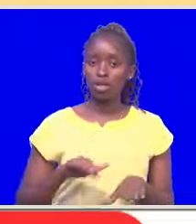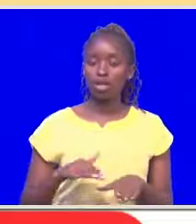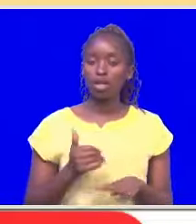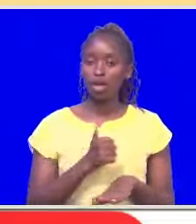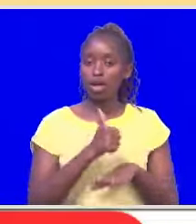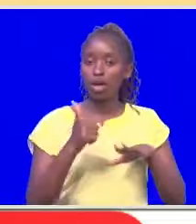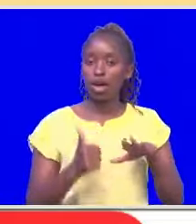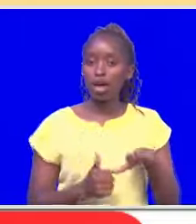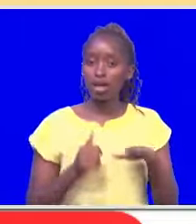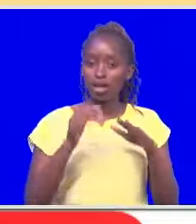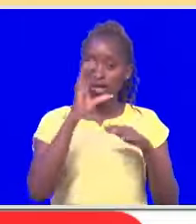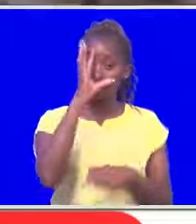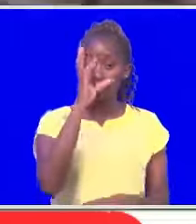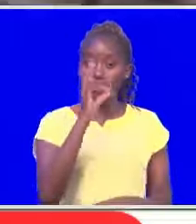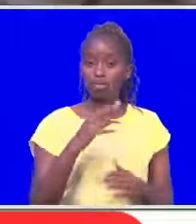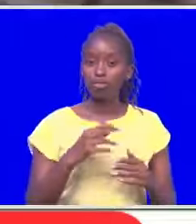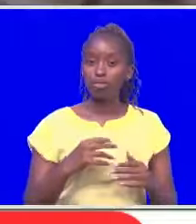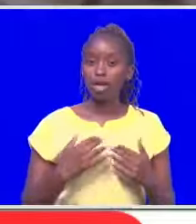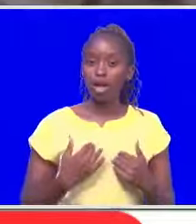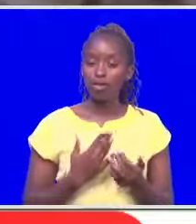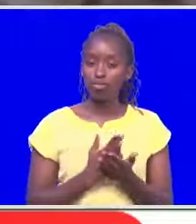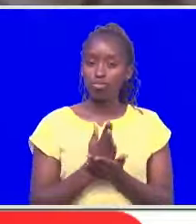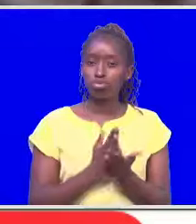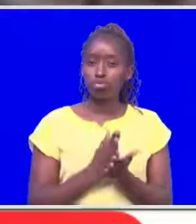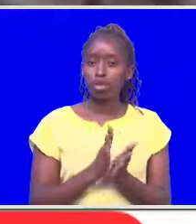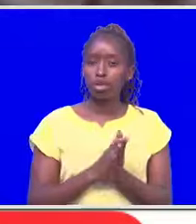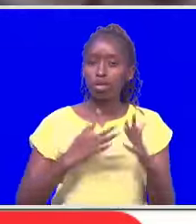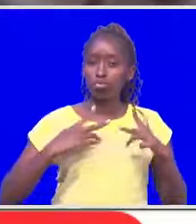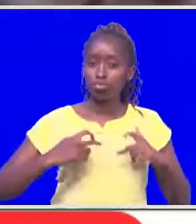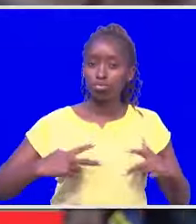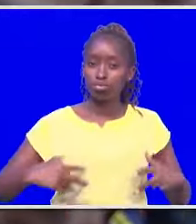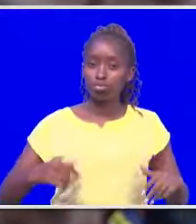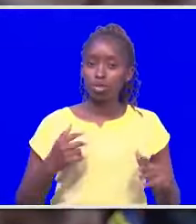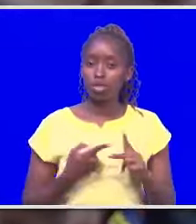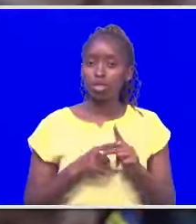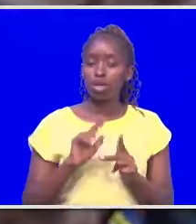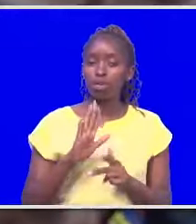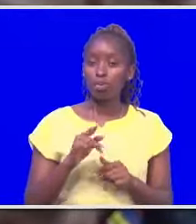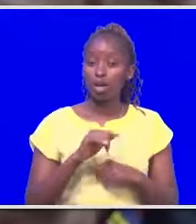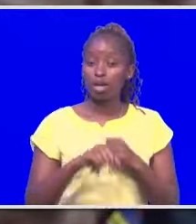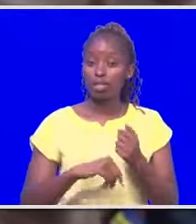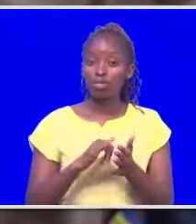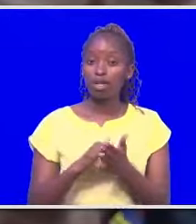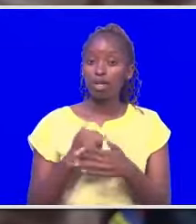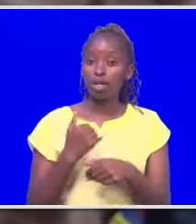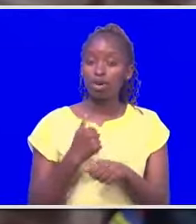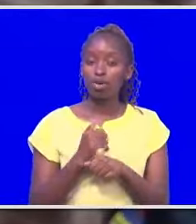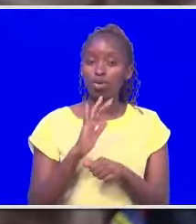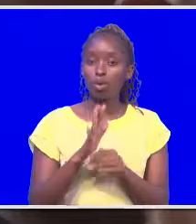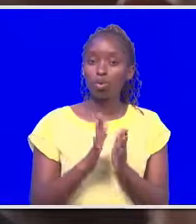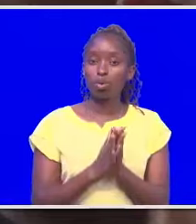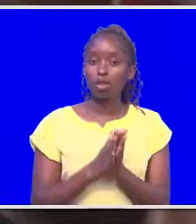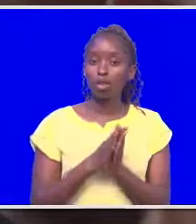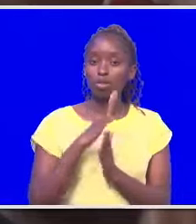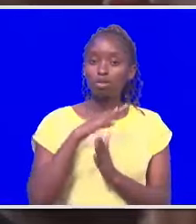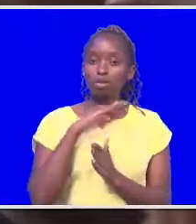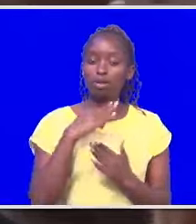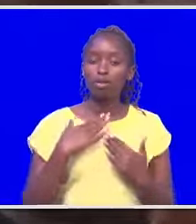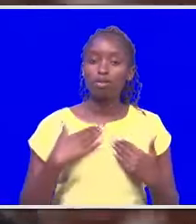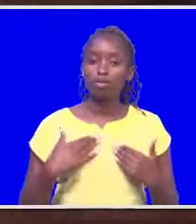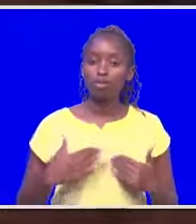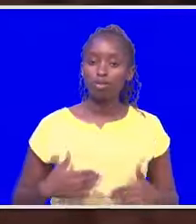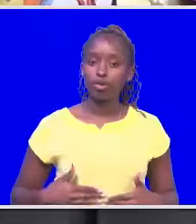ulinzi mkali. Upasuaji na uchunguzi wa miili unatarajiwa kuanza wiki hii. Shughuli hii itafanywa na wanapatholojia wa jeshi la Kenya, na